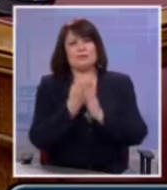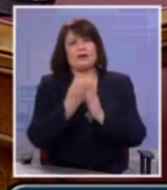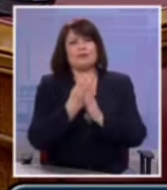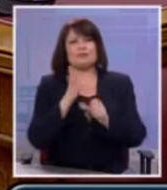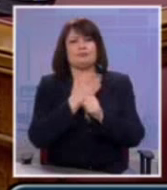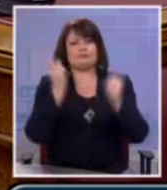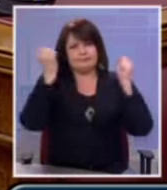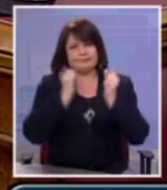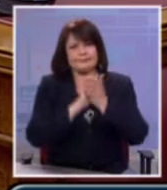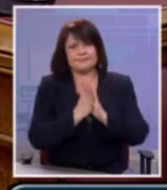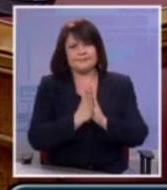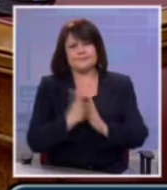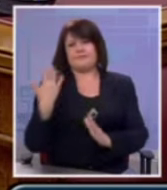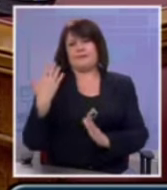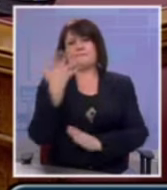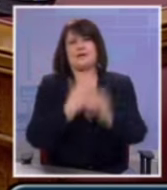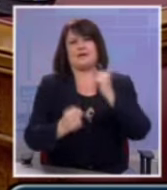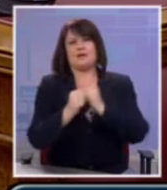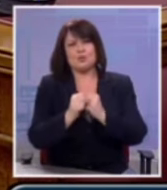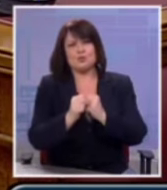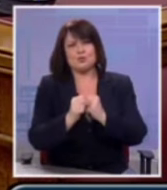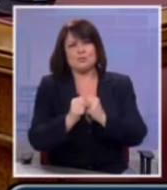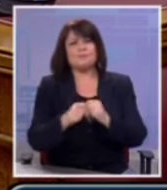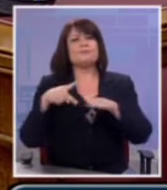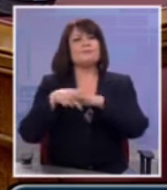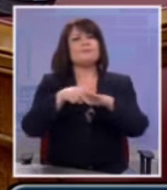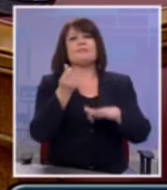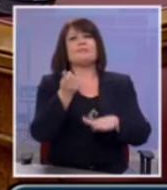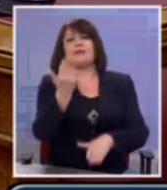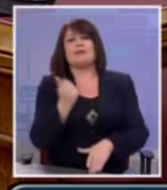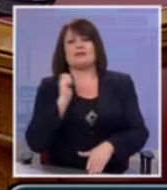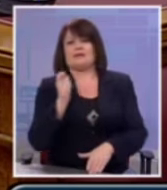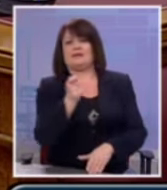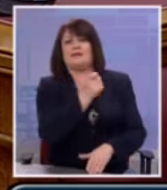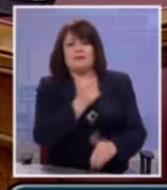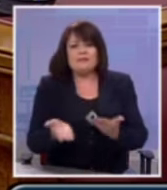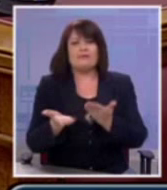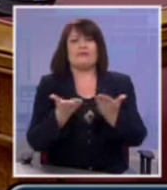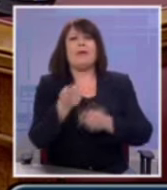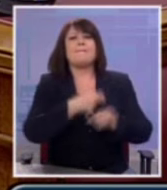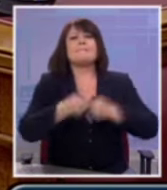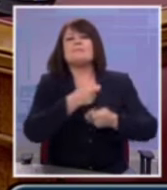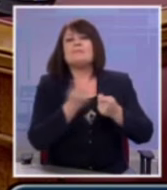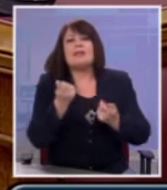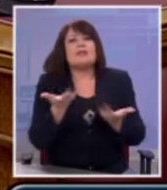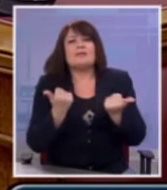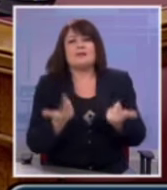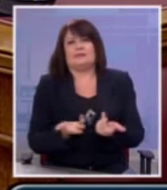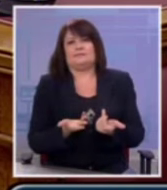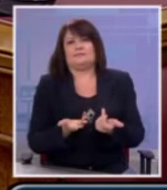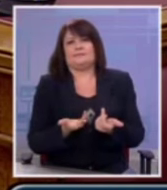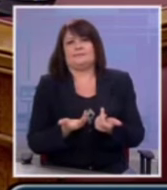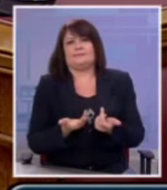βάσης τα 5 τελευταία χρόνια, και γιατί οι τράπεζες δεν έχουν ρευστότητα για να χρηματοδοτήσουν τις επιχειρήσεις οι οποίες